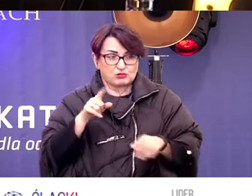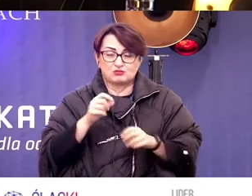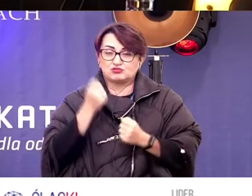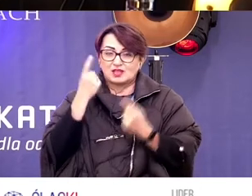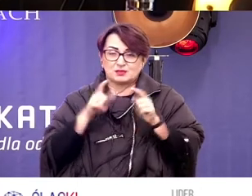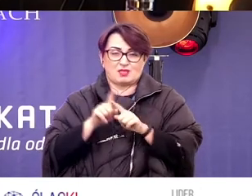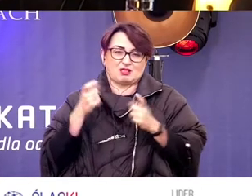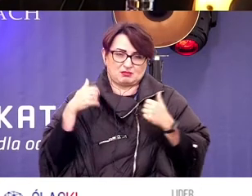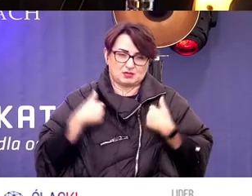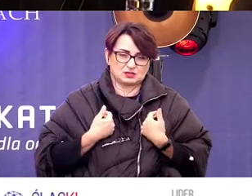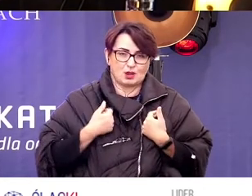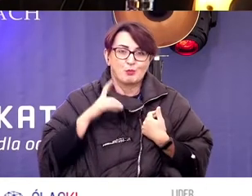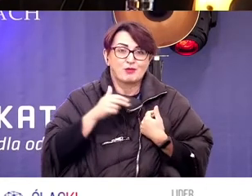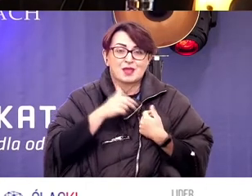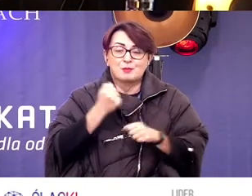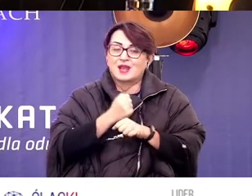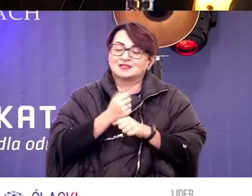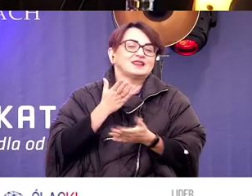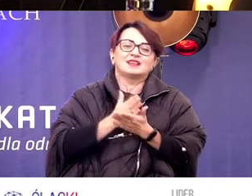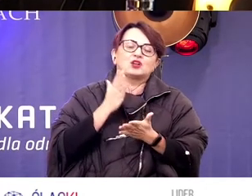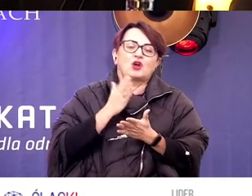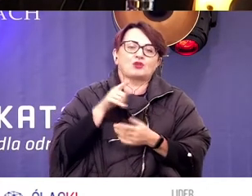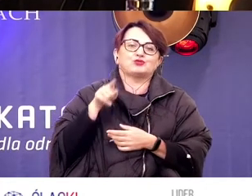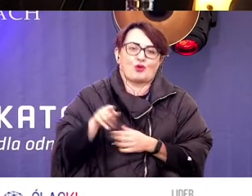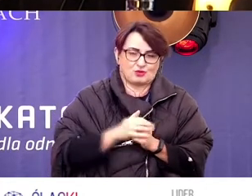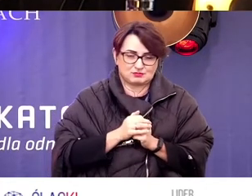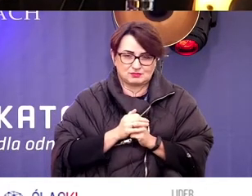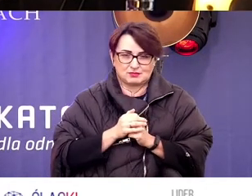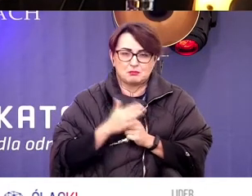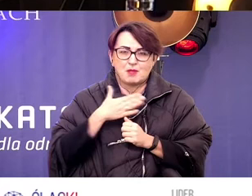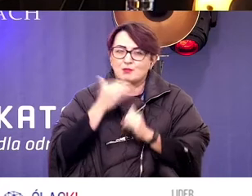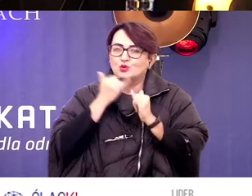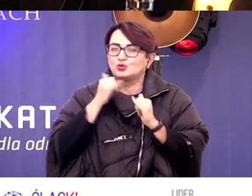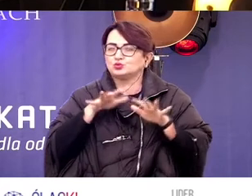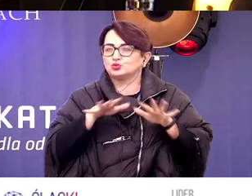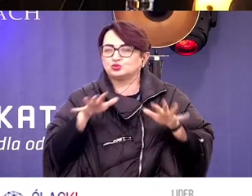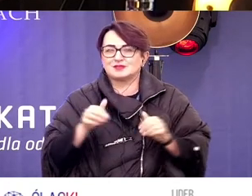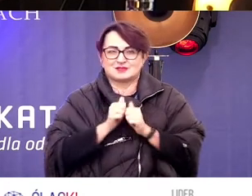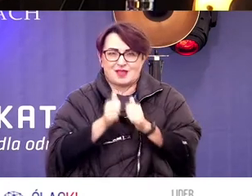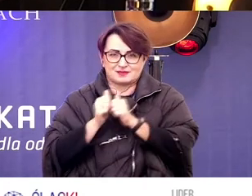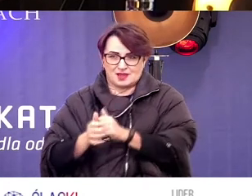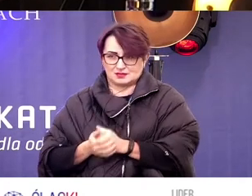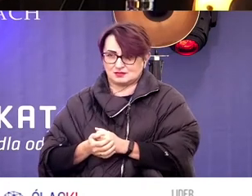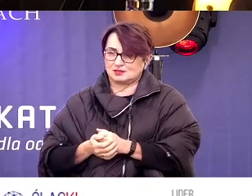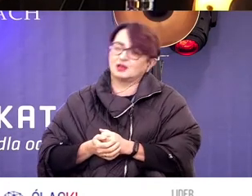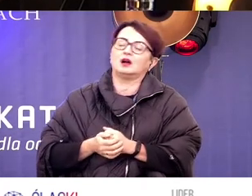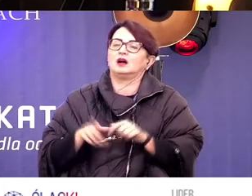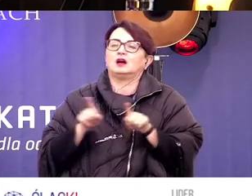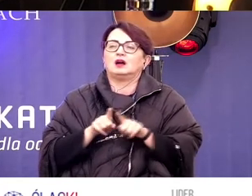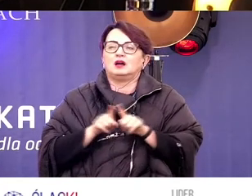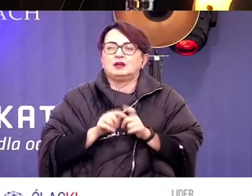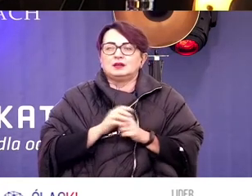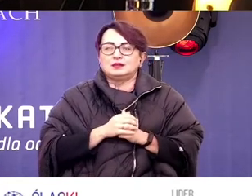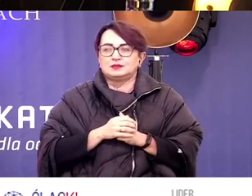nawet męczący, bo przecież nasza praca nie polega tylko na tym. Mamy dużo innych zadań.